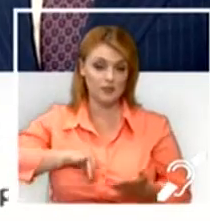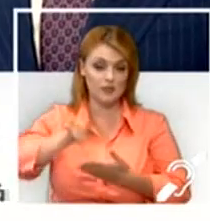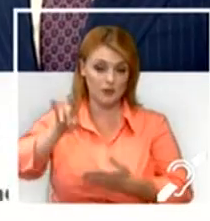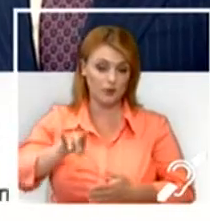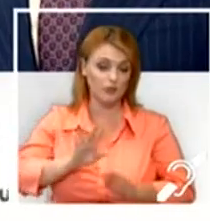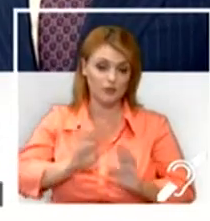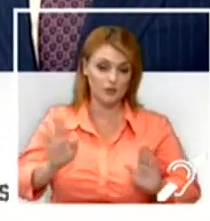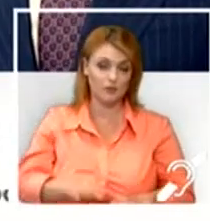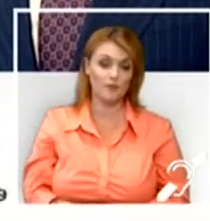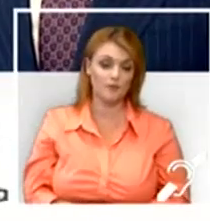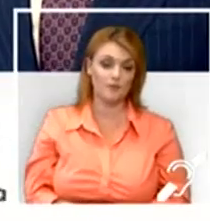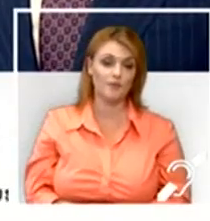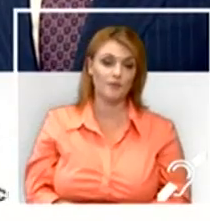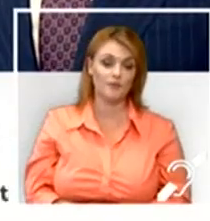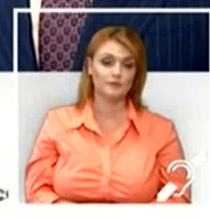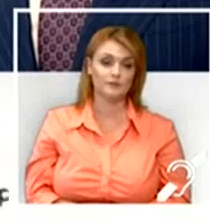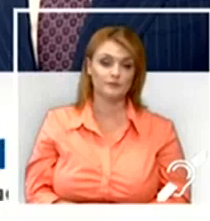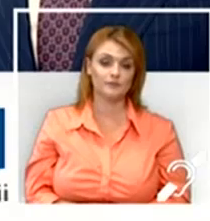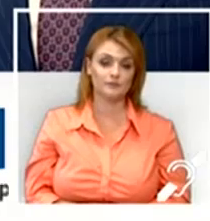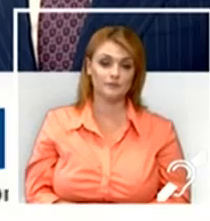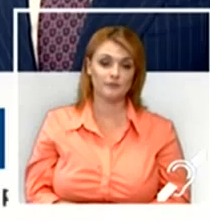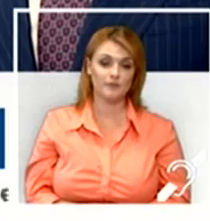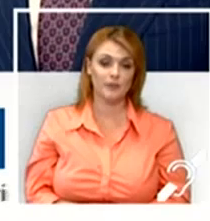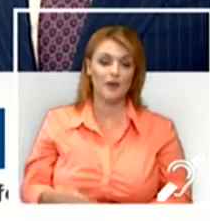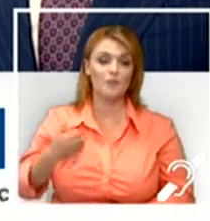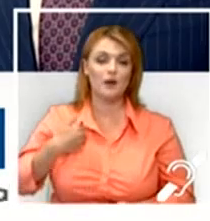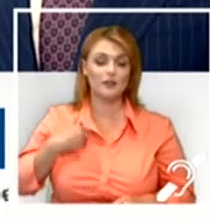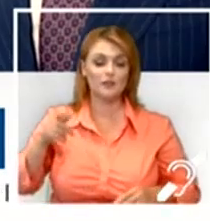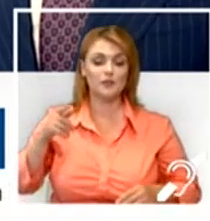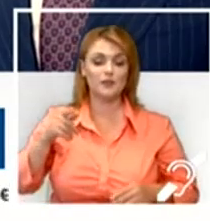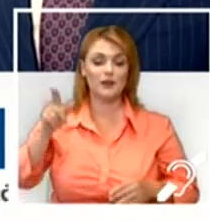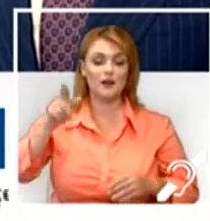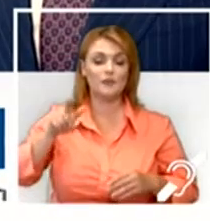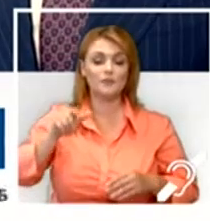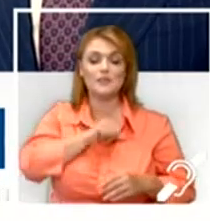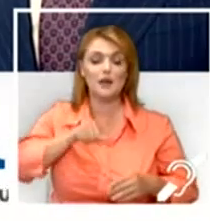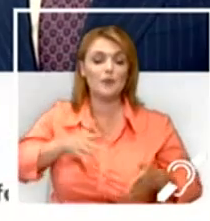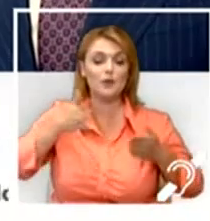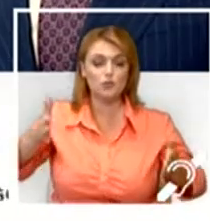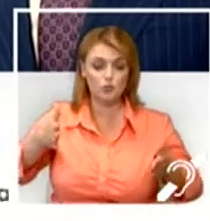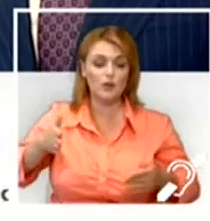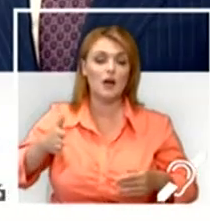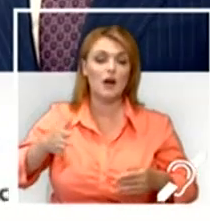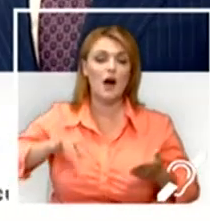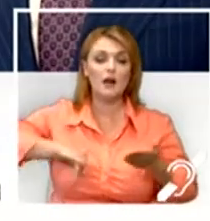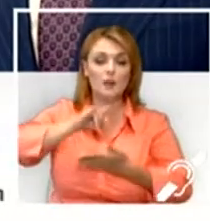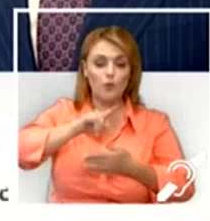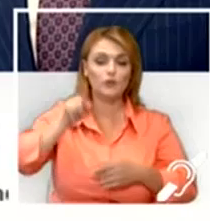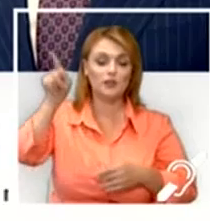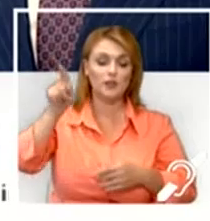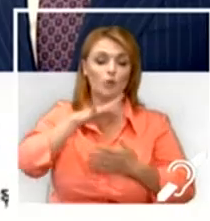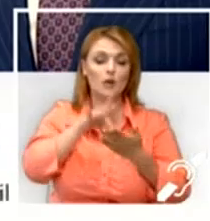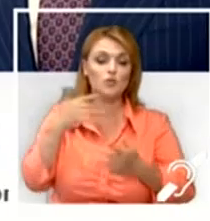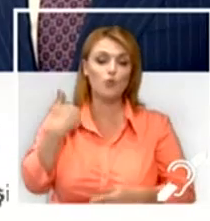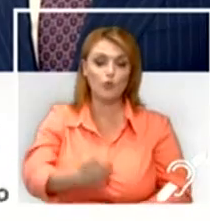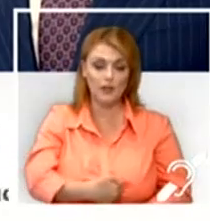din zborurile charter de pe Otopeni, astfel încât să mai degrevăm activitatea pe care o avem acolo, și avem o serie de discuții cu operatori mai mici care vor să-l utilizeze